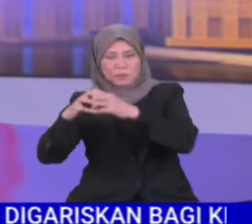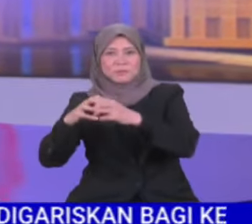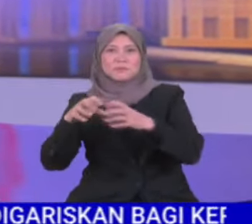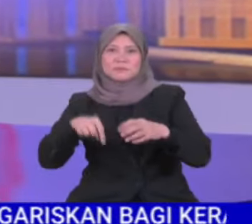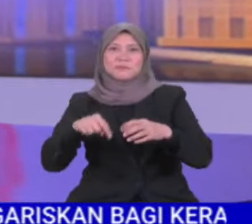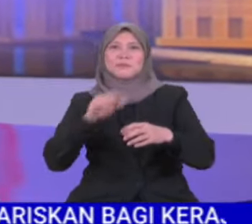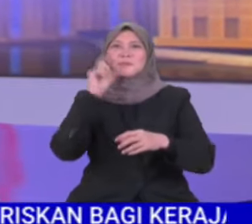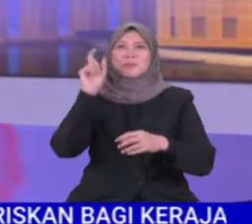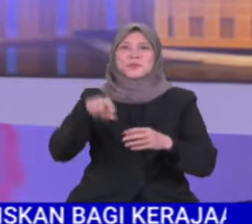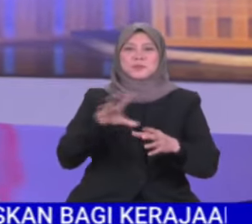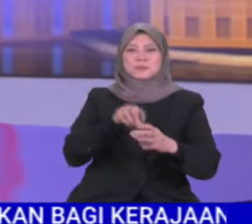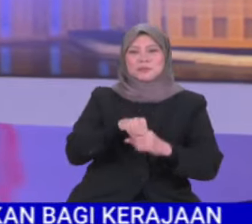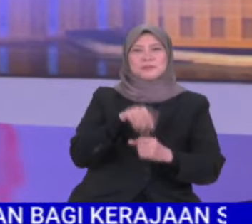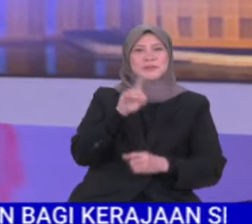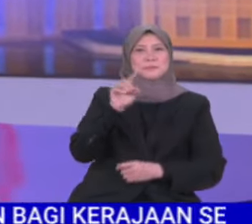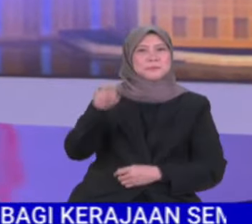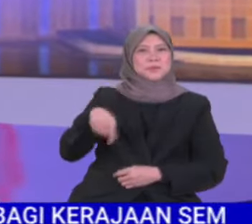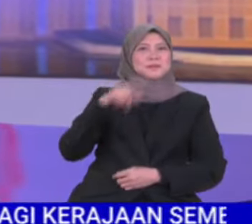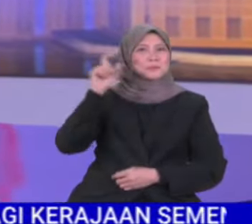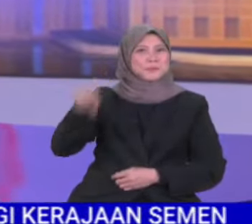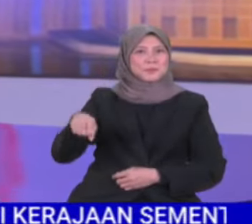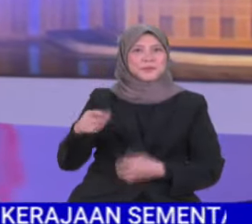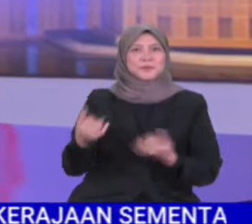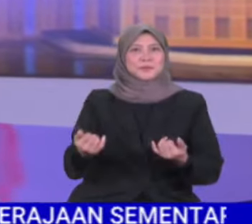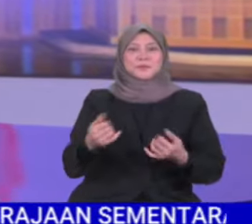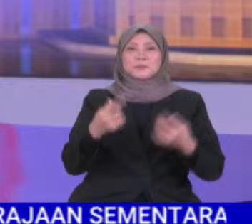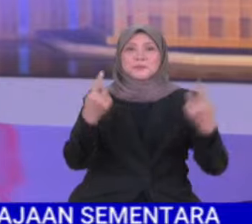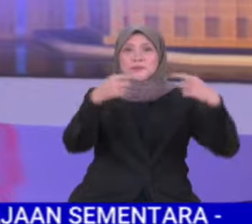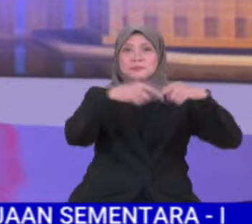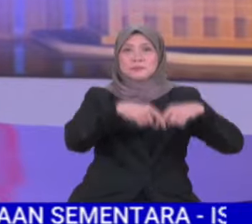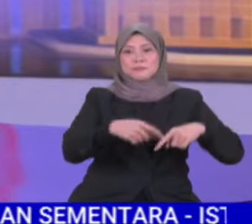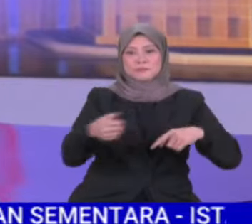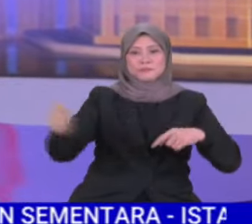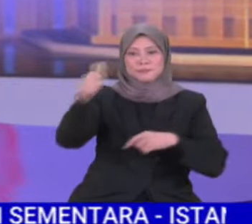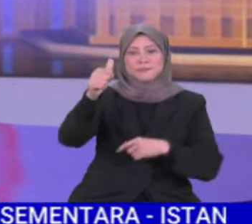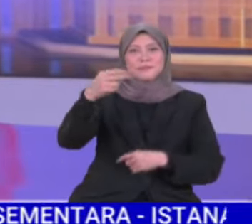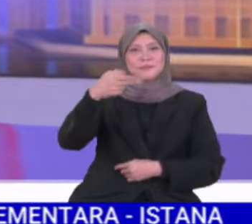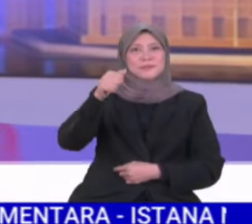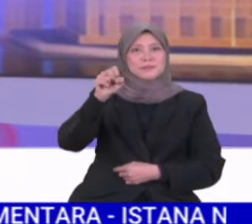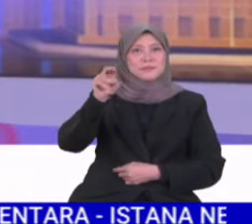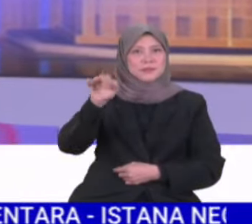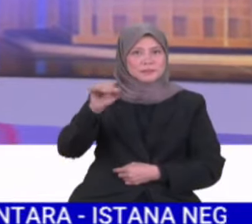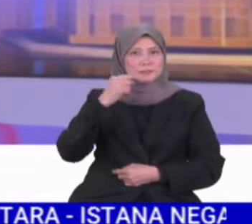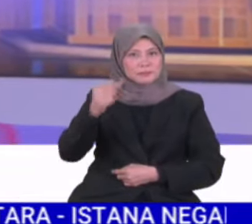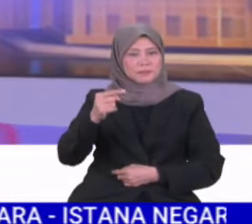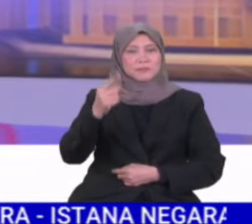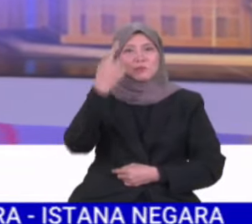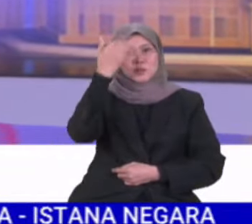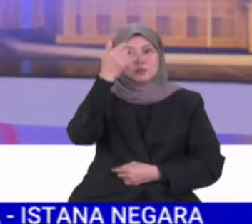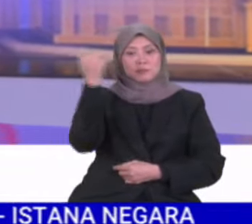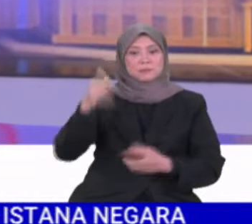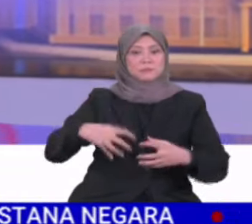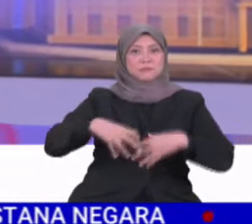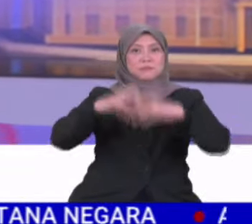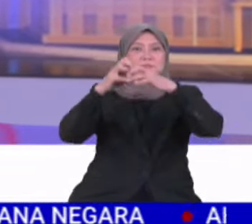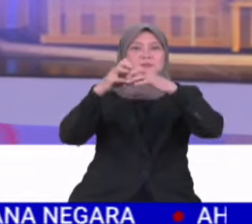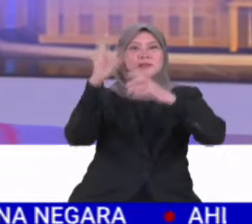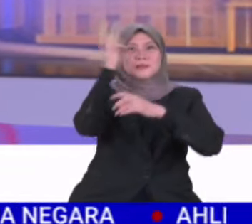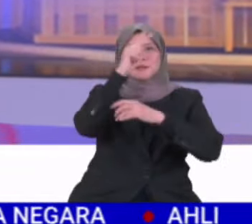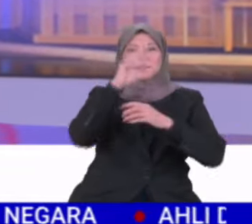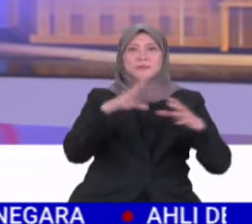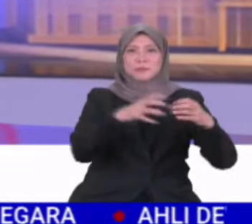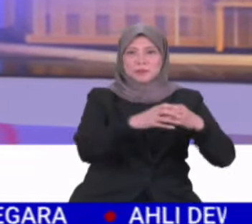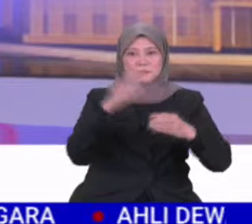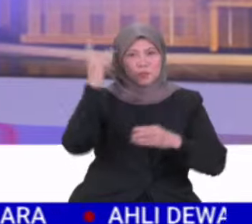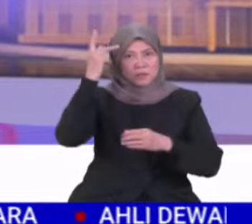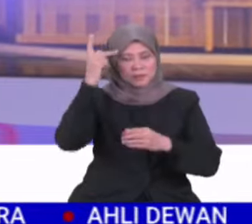melibatkan di Ebi pengungsi badan Perhubungan amno Johor Datu Sri Hasni Muhammad berkata ia granat pembentukan gabungan kerajaan dan